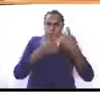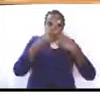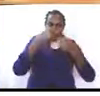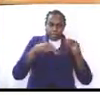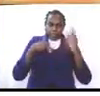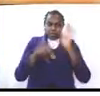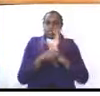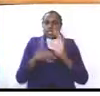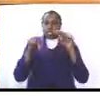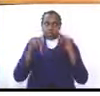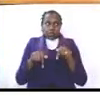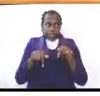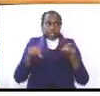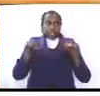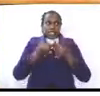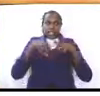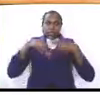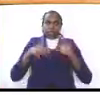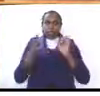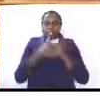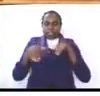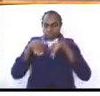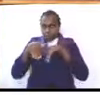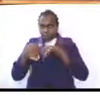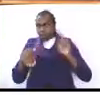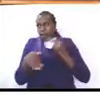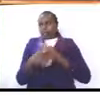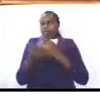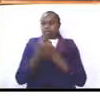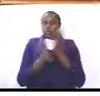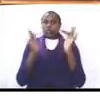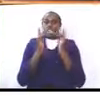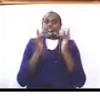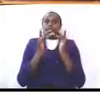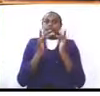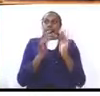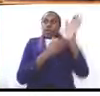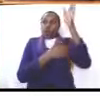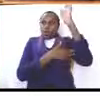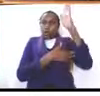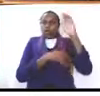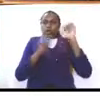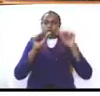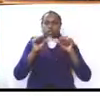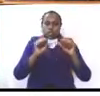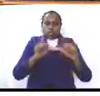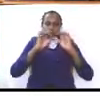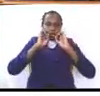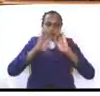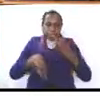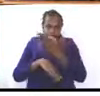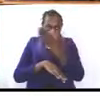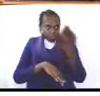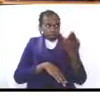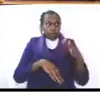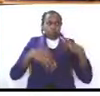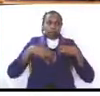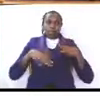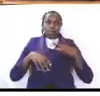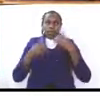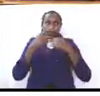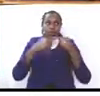leo na wale ambao pia wanatufuata kupitia mitandao. Bwana akaweza kuwabariki. Wale ambao wamekuja